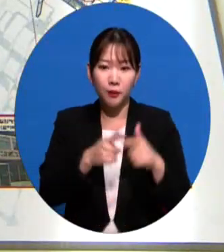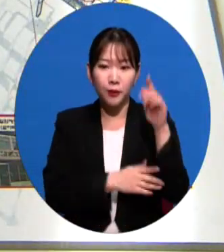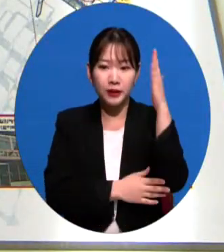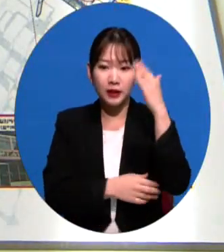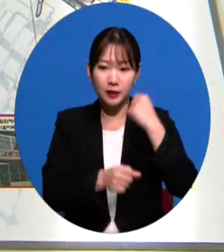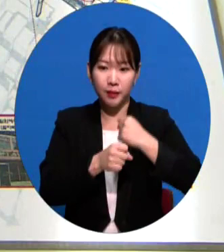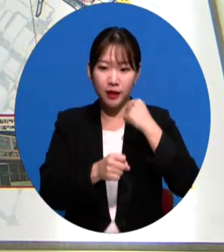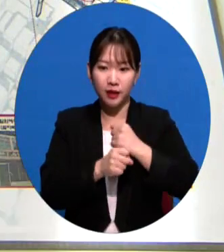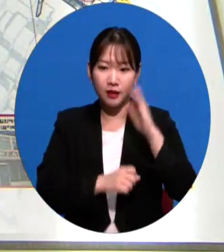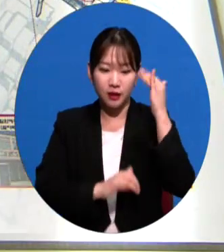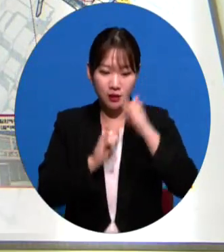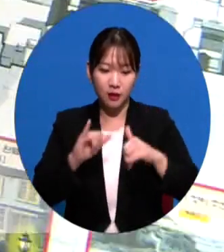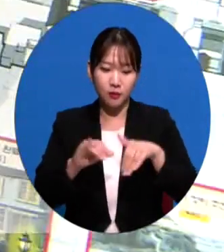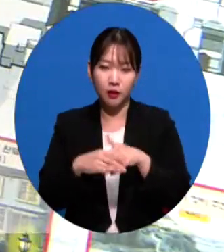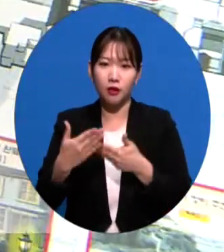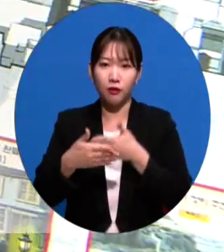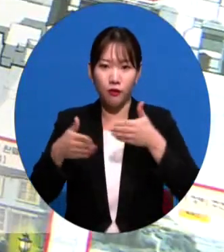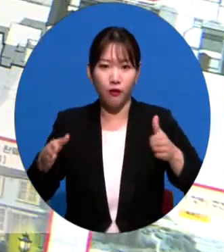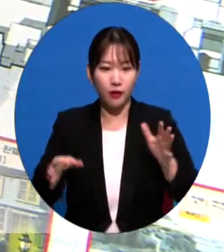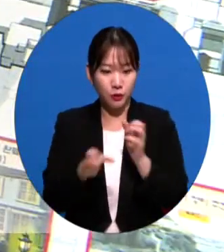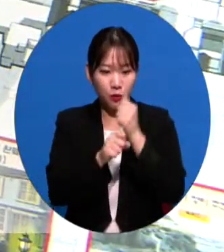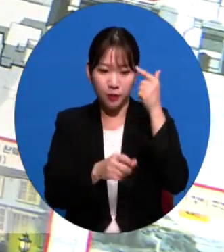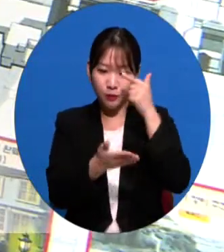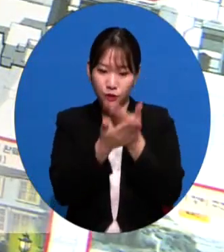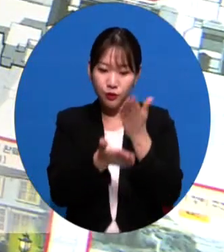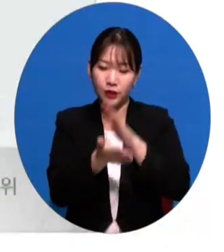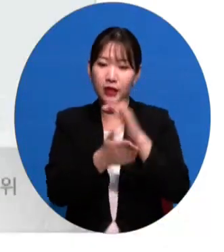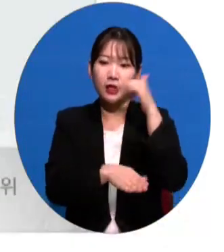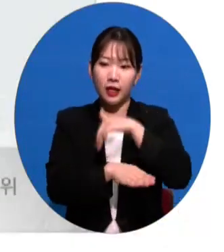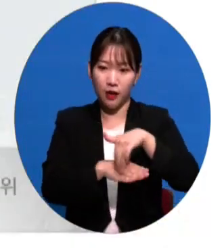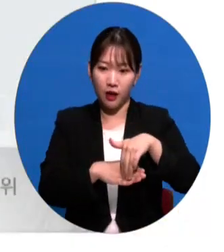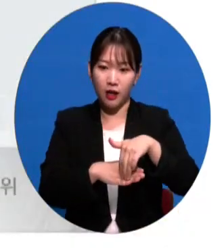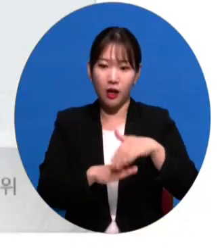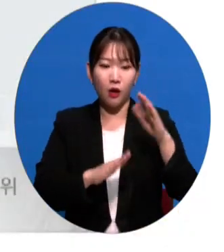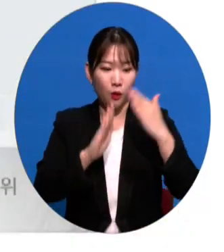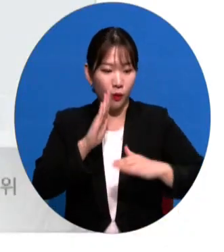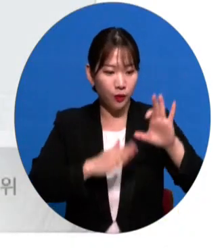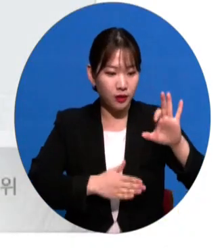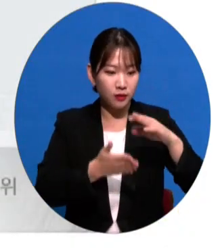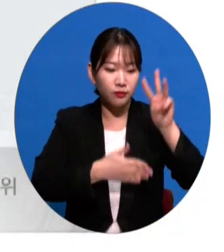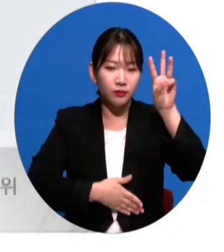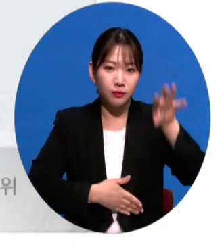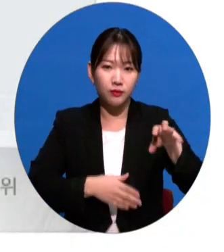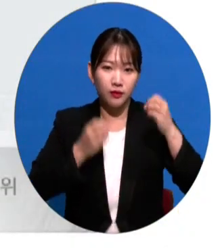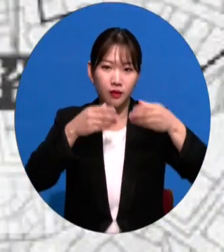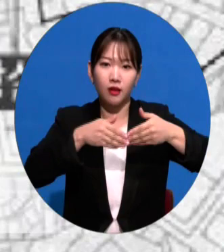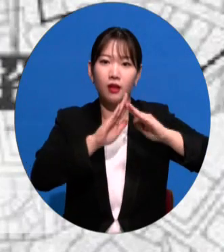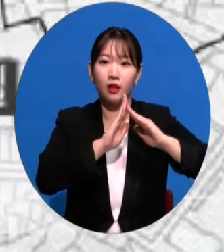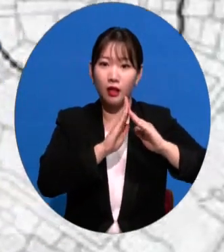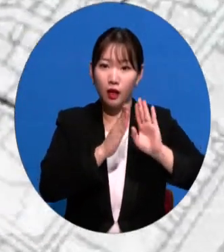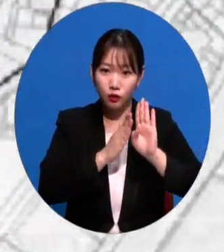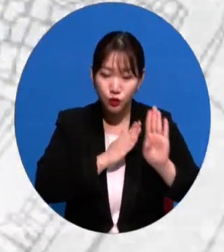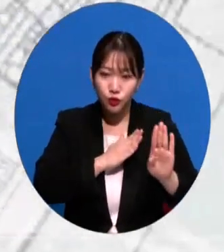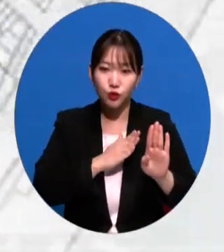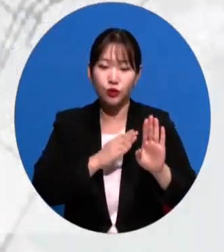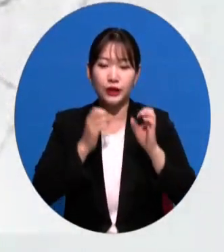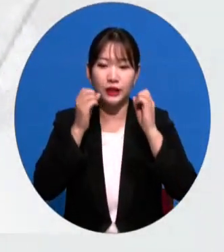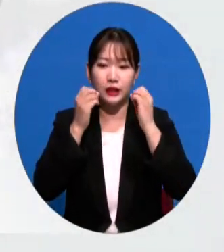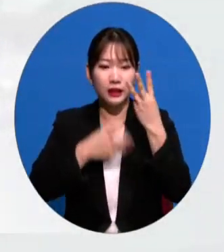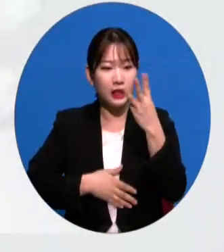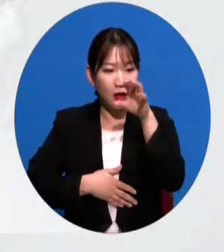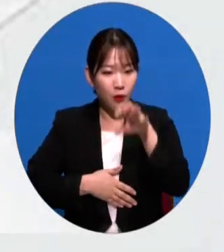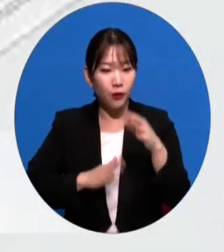목포시가 만든 근대 역사 문화 공간 종합 정비 계획입니다. 공중 화장실 세 곳을 신축하고 세 곳의 민간